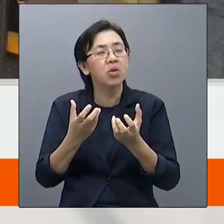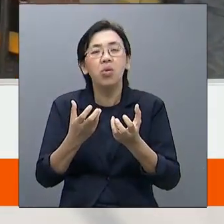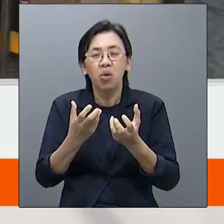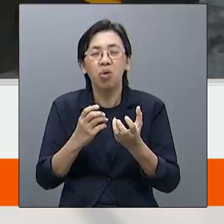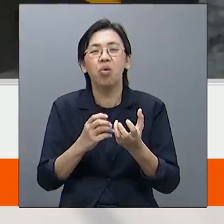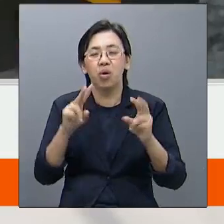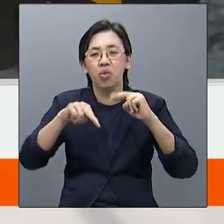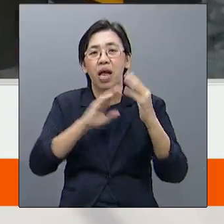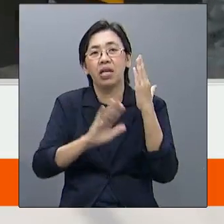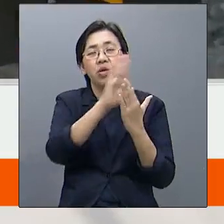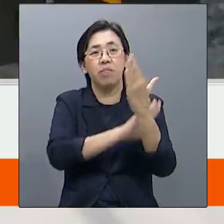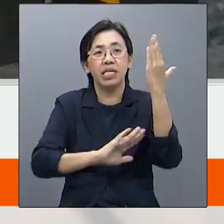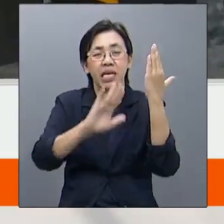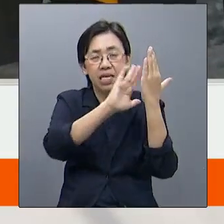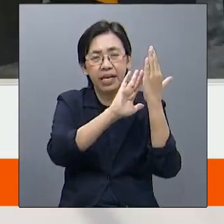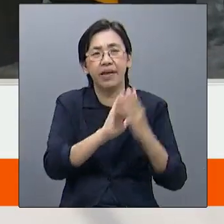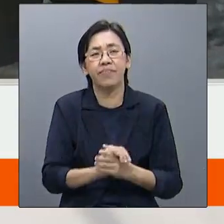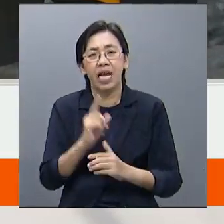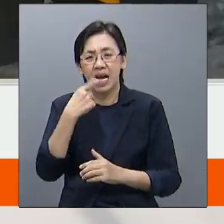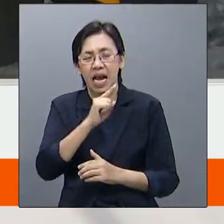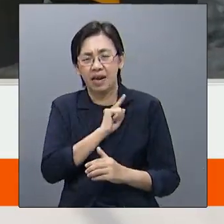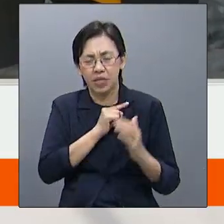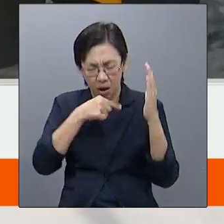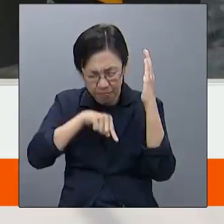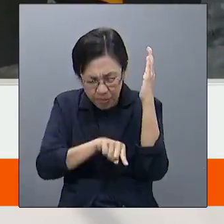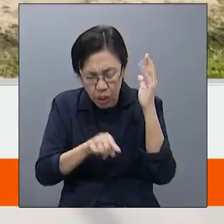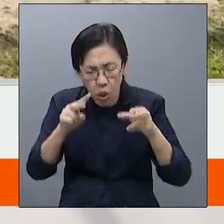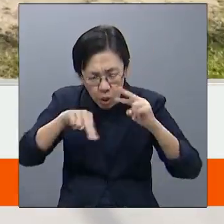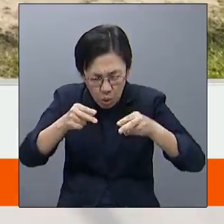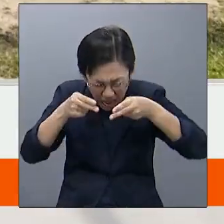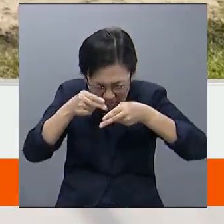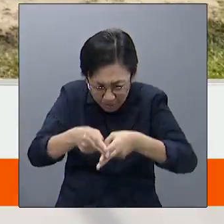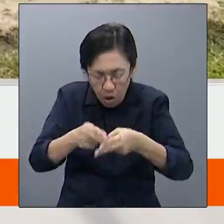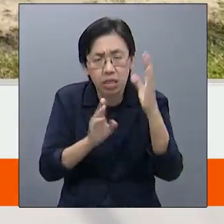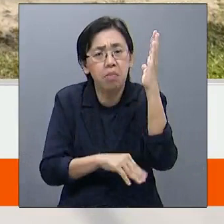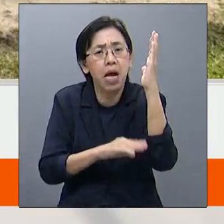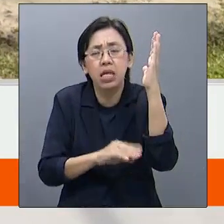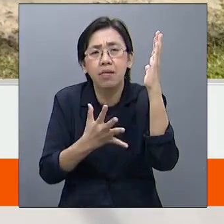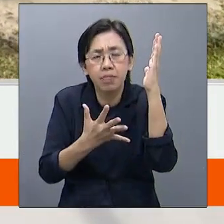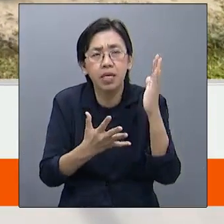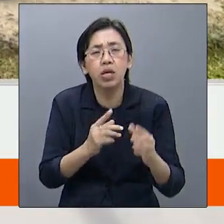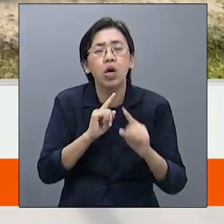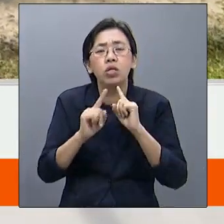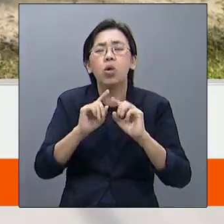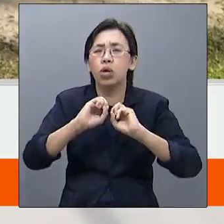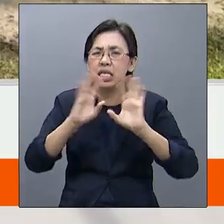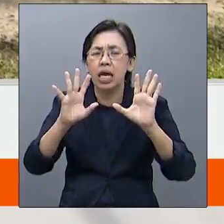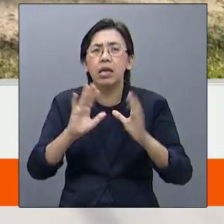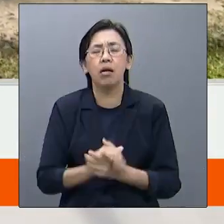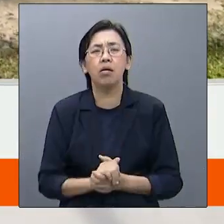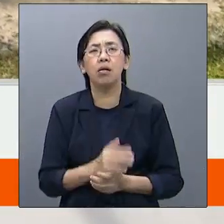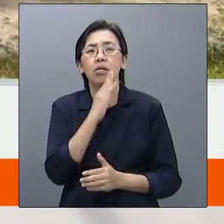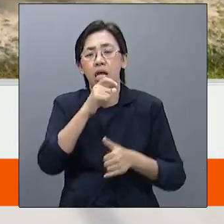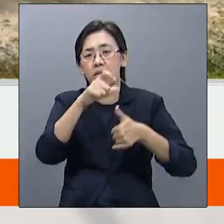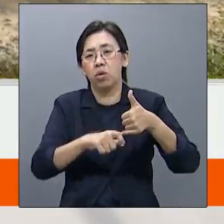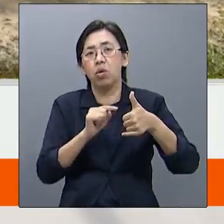เทฯ แต่มัไม่มีใครทจะมาดูแร่เฉพาะจ่อจงในภาคได้ฉนั้นrienกตองพูดอยรปปธรรม ถ้าตับุ